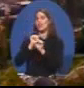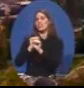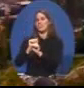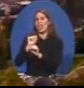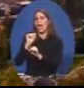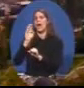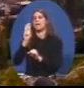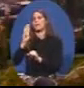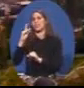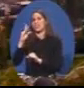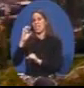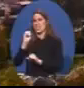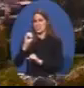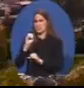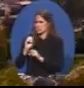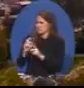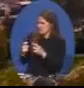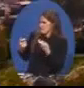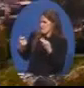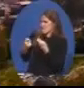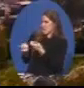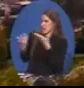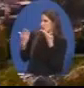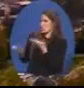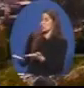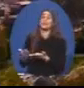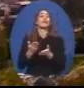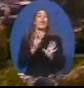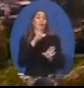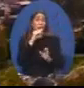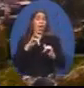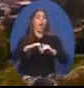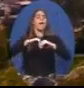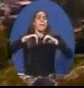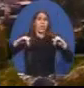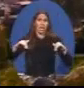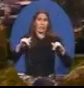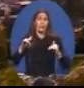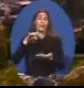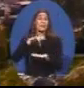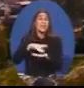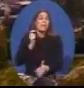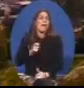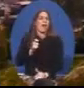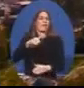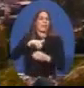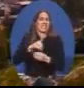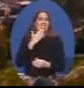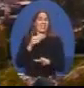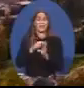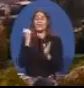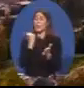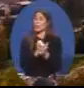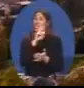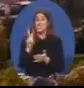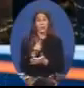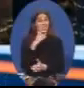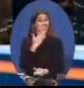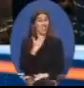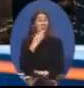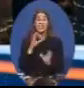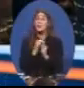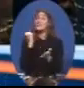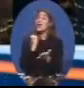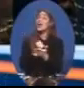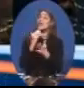חזר הכניסה, מדבר על אפרטהייד, כשהוא יושב בפרלמנט ישראלי עם תעודת זהות ישראלית, עם